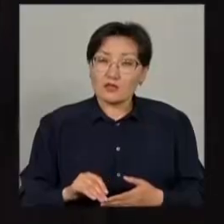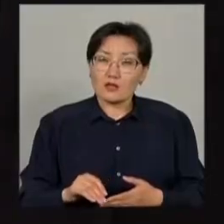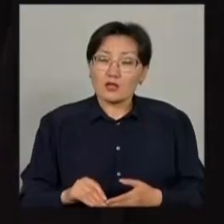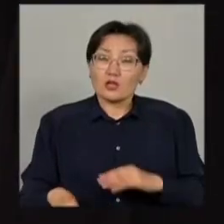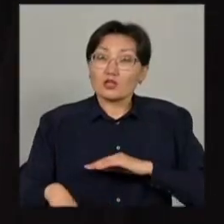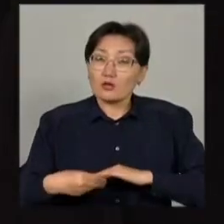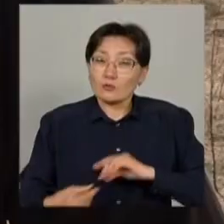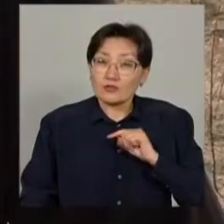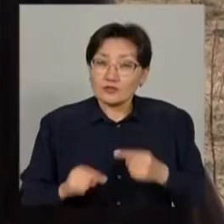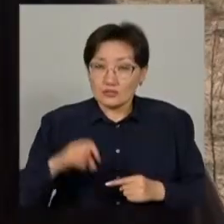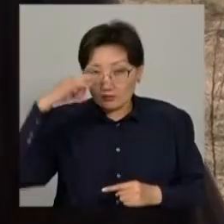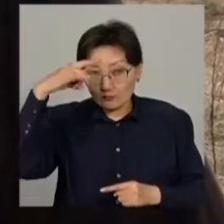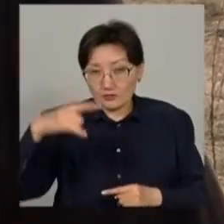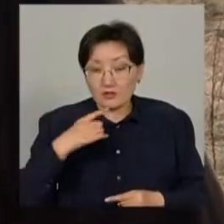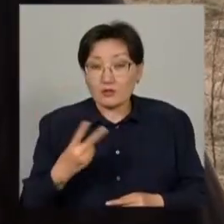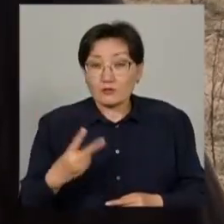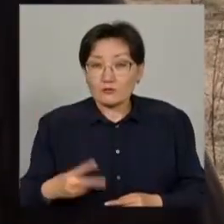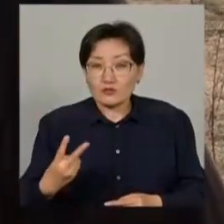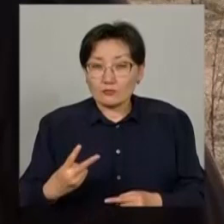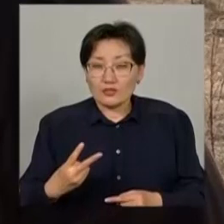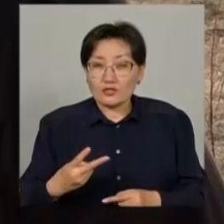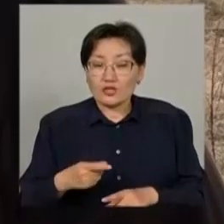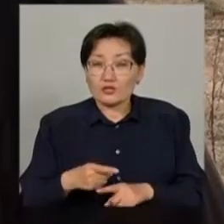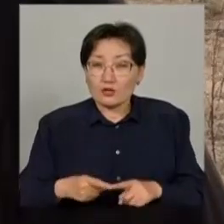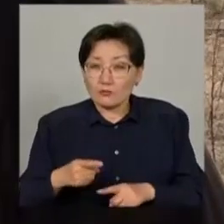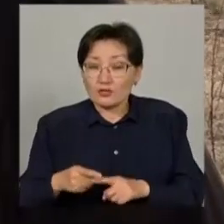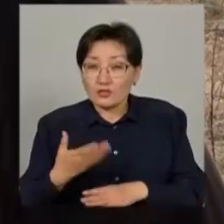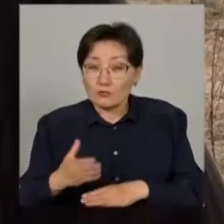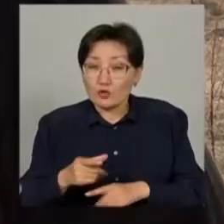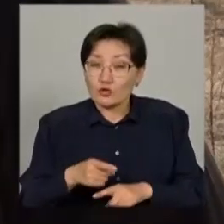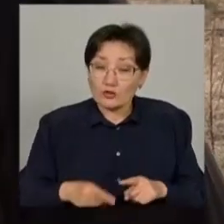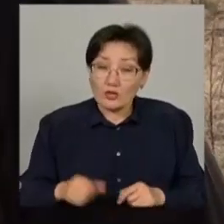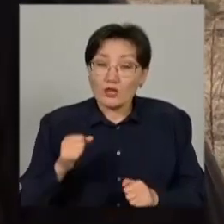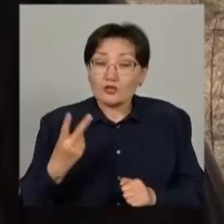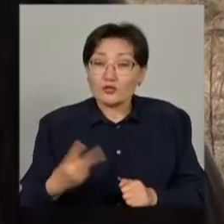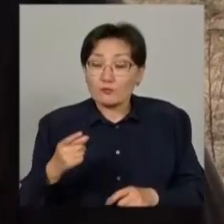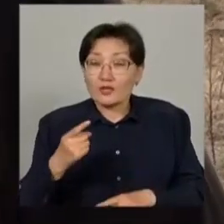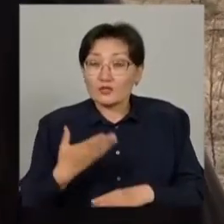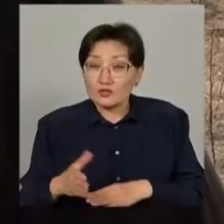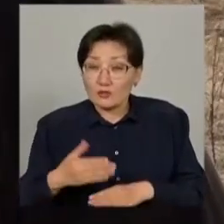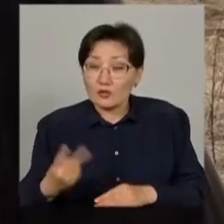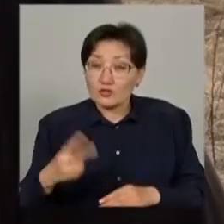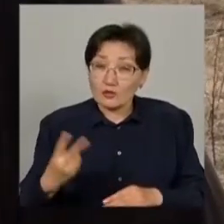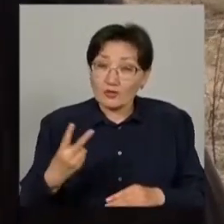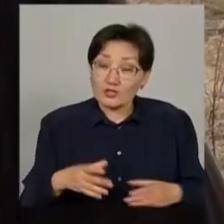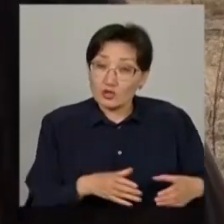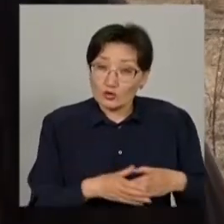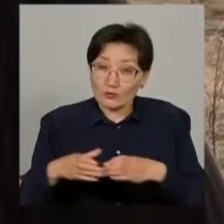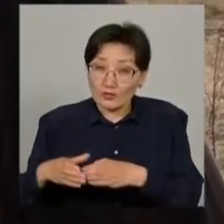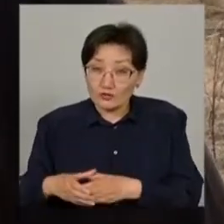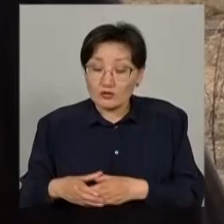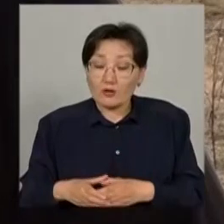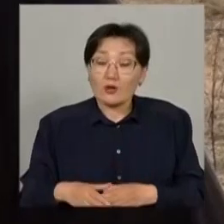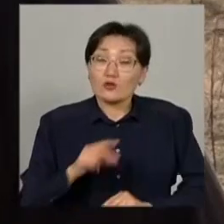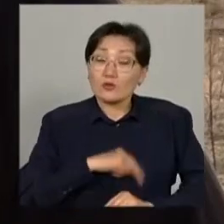коррупцияға қарсы Қазақстан 22 аумаққа бөлінген. Бұл 22 аумақта әрбір 15 күнде бізде 22 группа жүреді. Және де